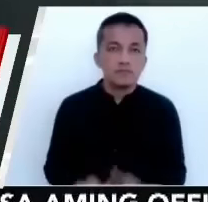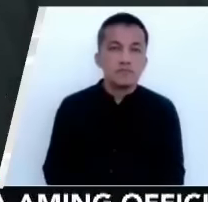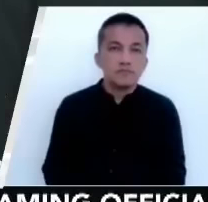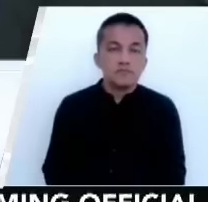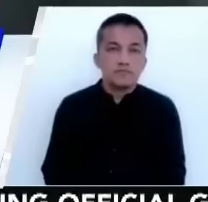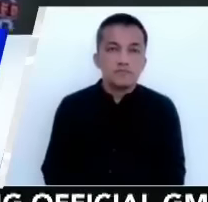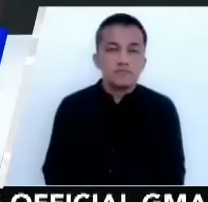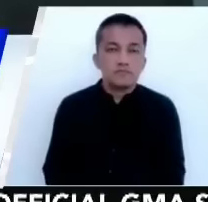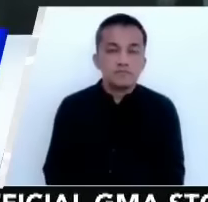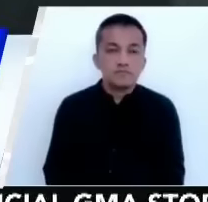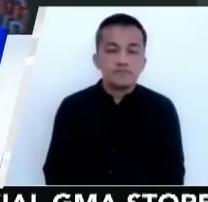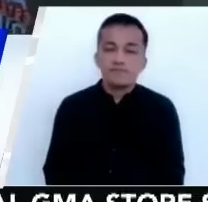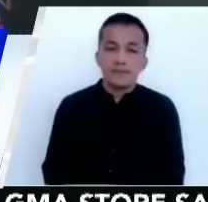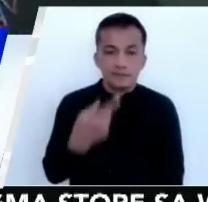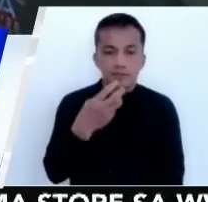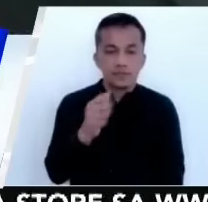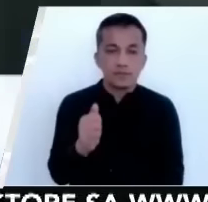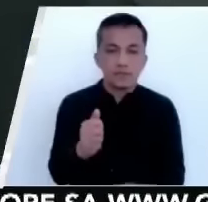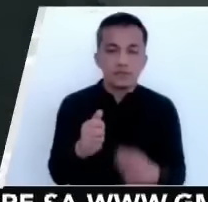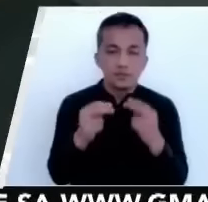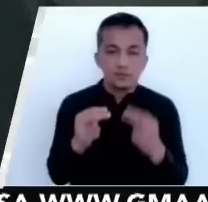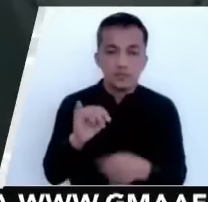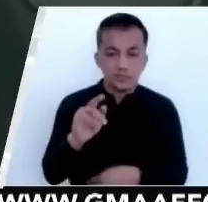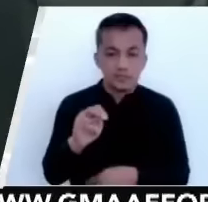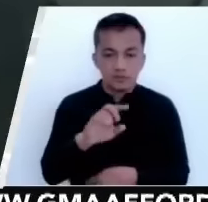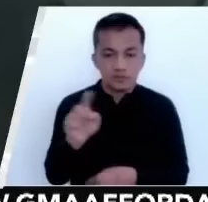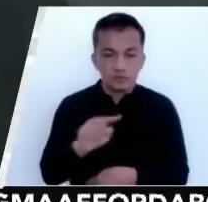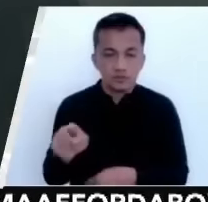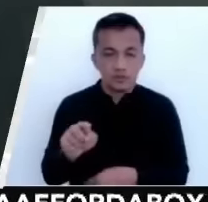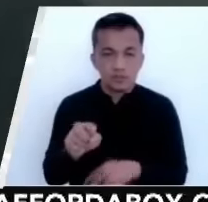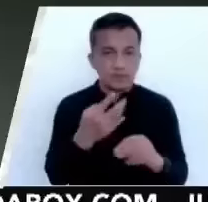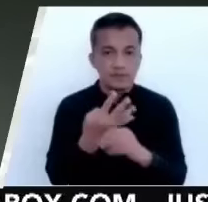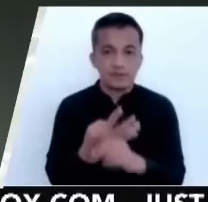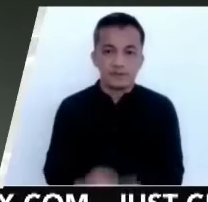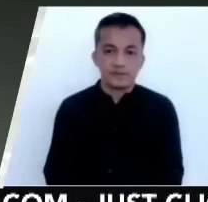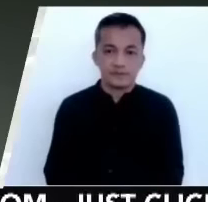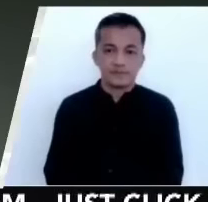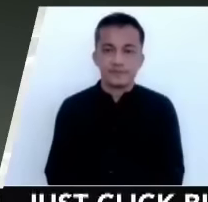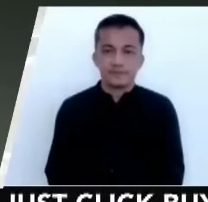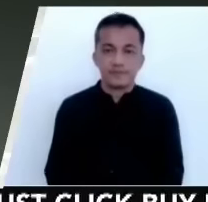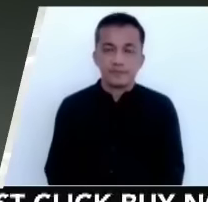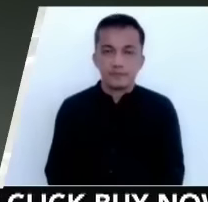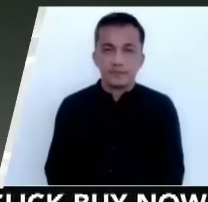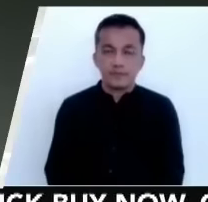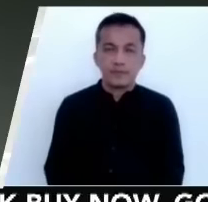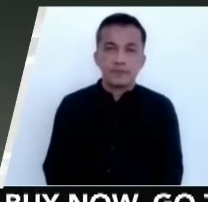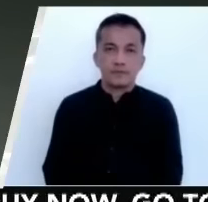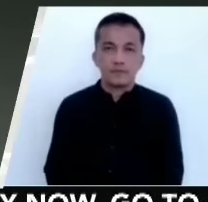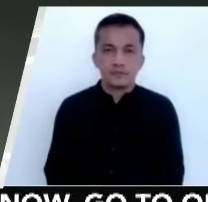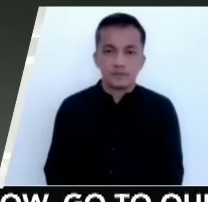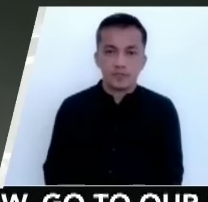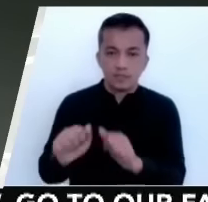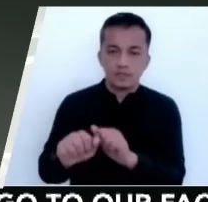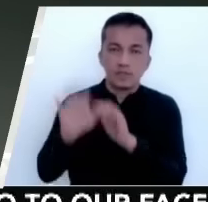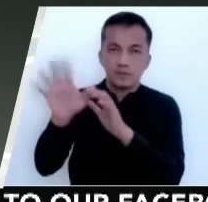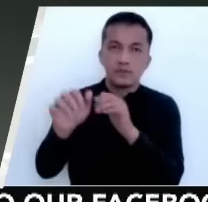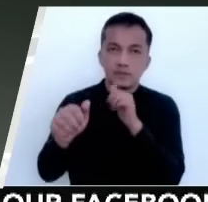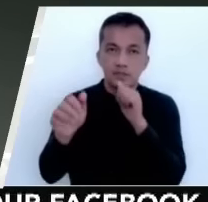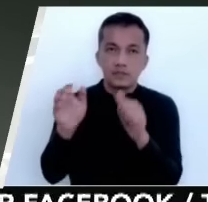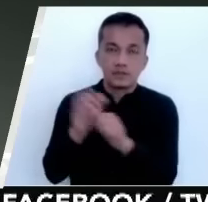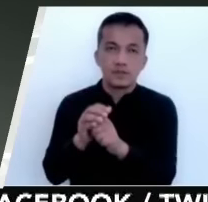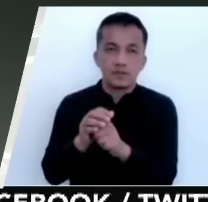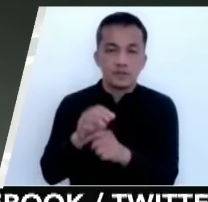Para sa GMA Integrated News, Ian Cruz nakatutok, 24 oras. Sa bundok umano nagtago si Pastor Apollo